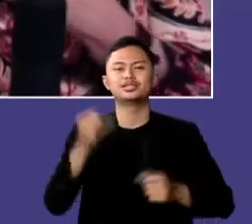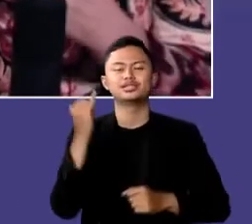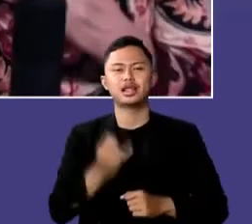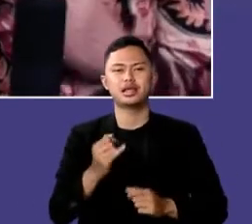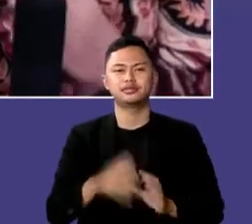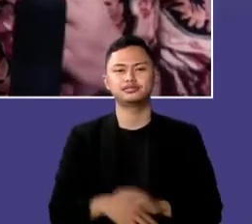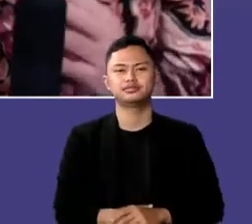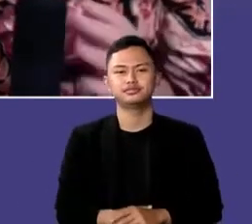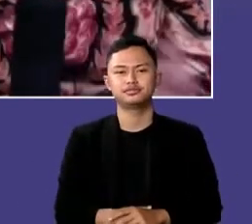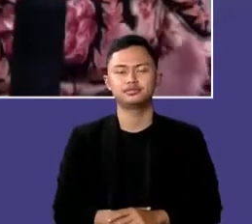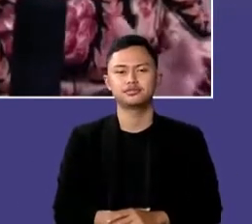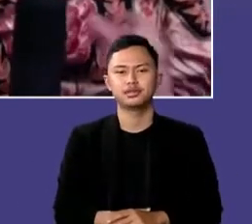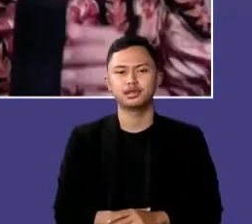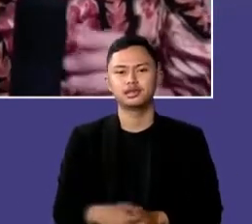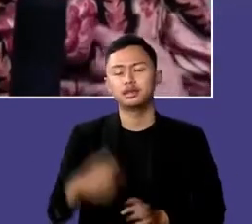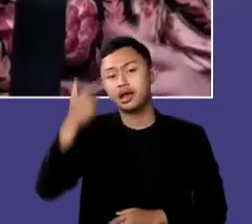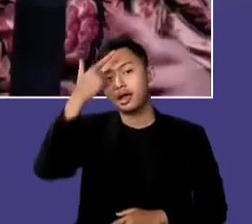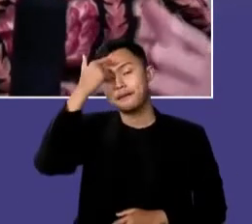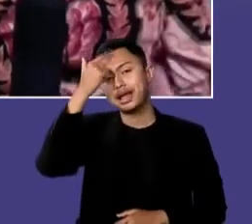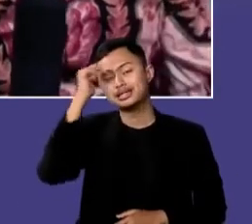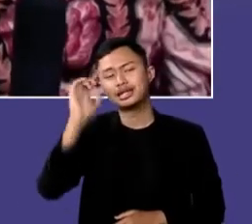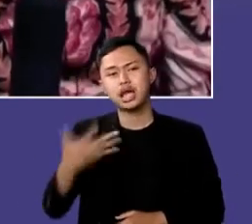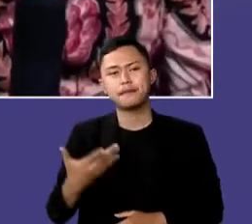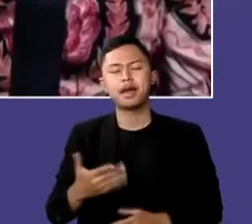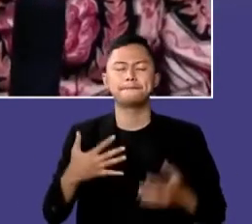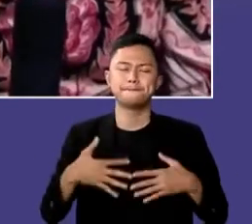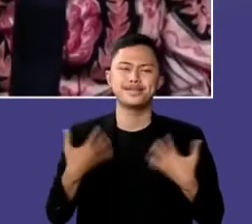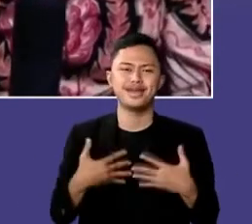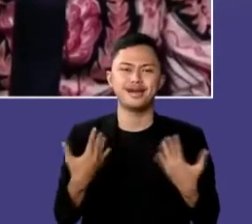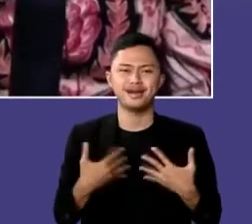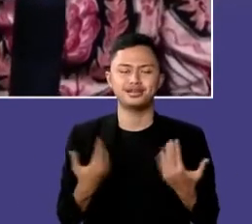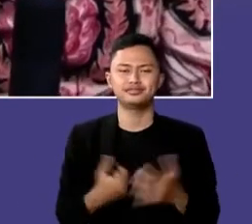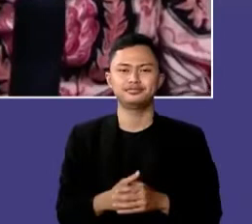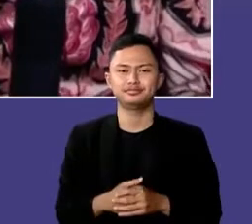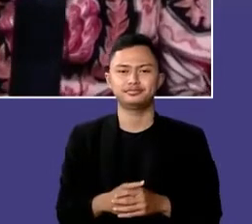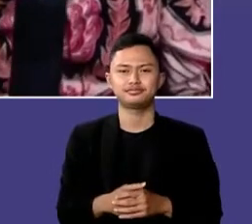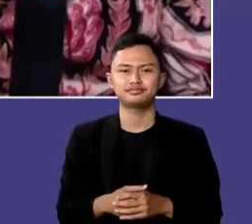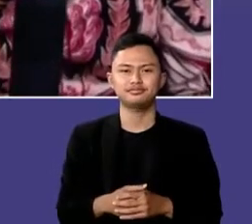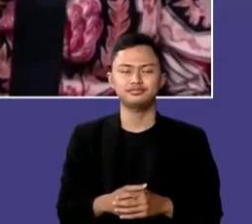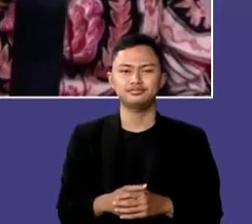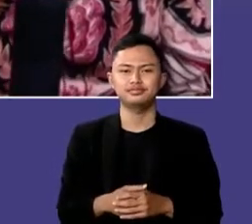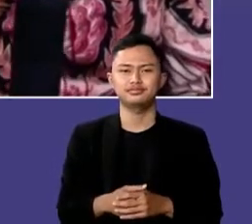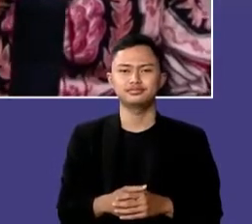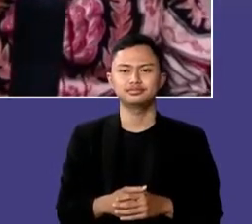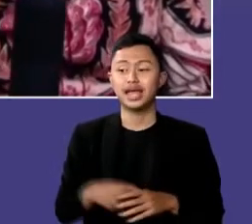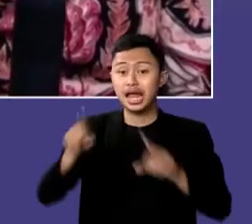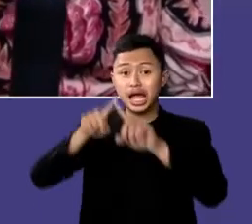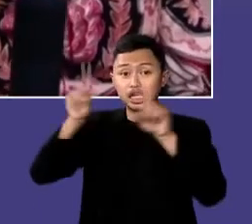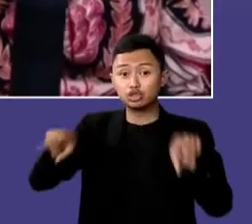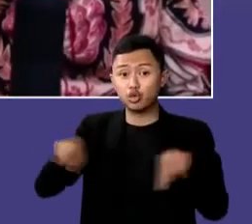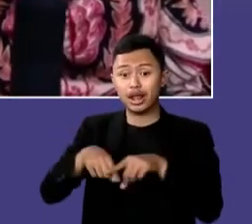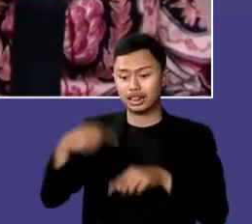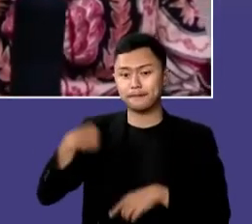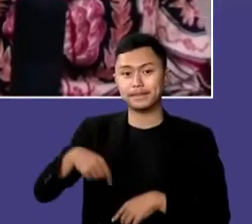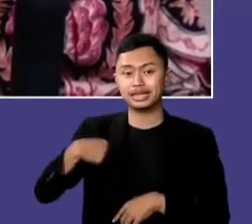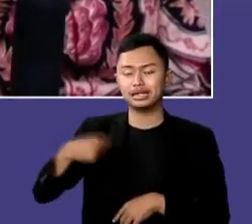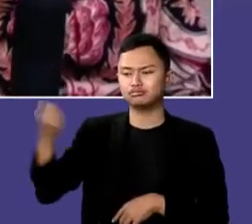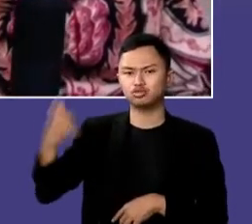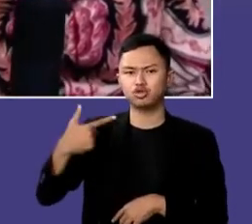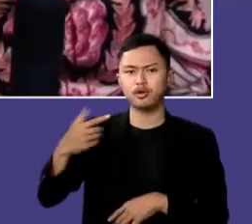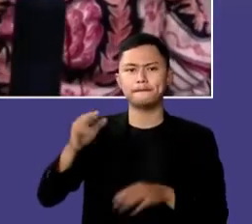jadi belajarnya yuk Belajar yang menyenangkan sesuai dengan instruksi atau surat edaran Menteri